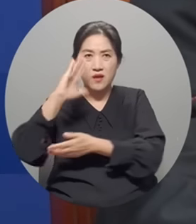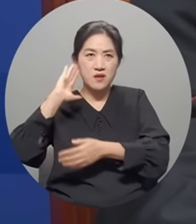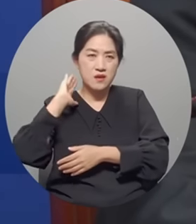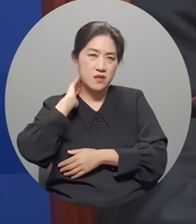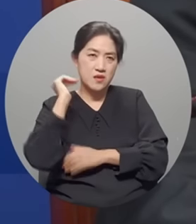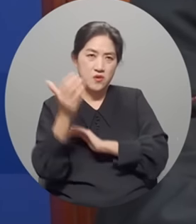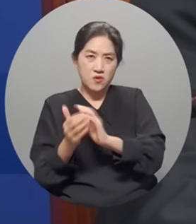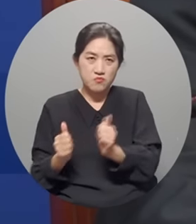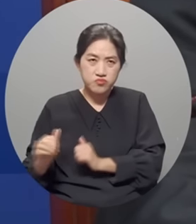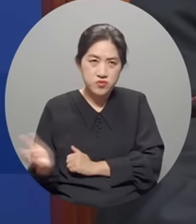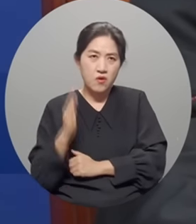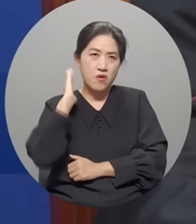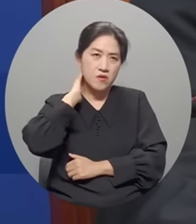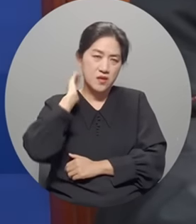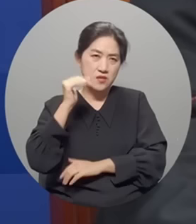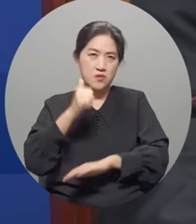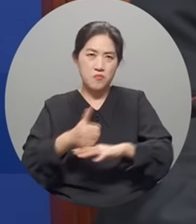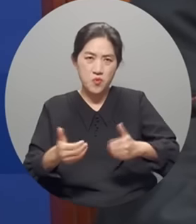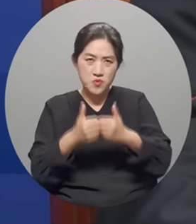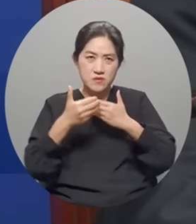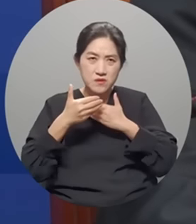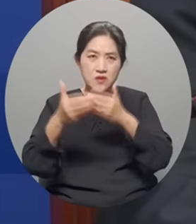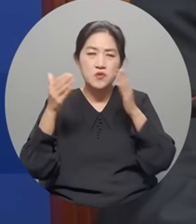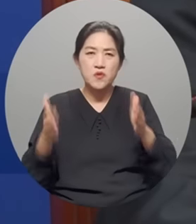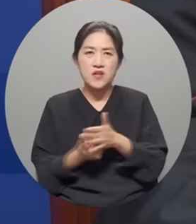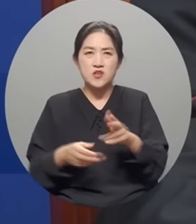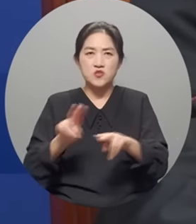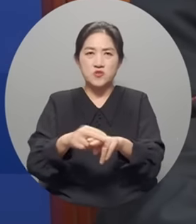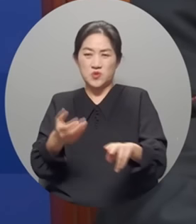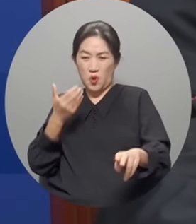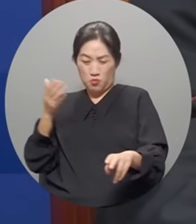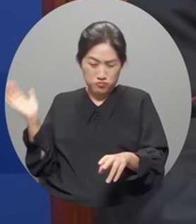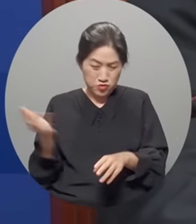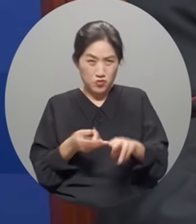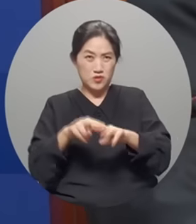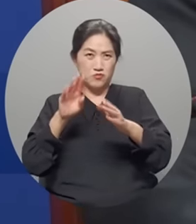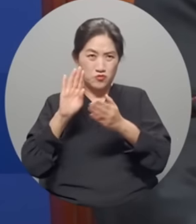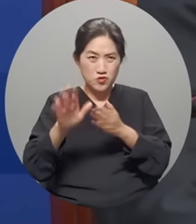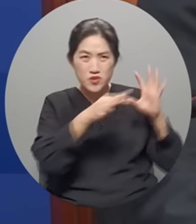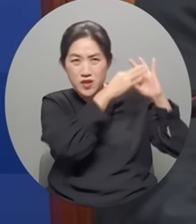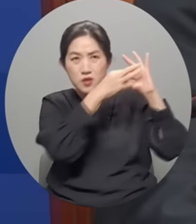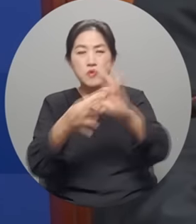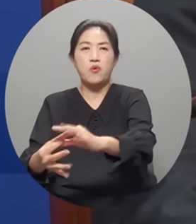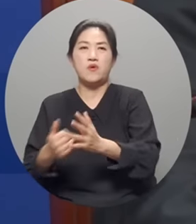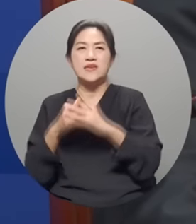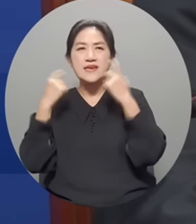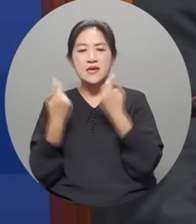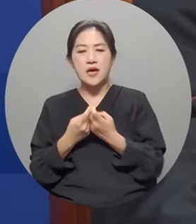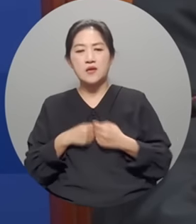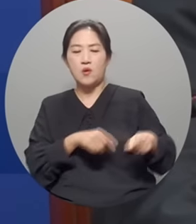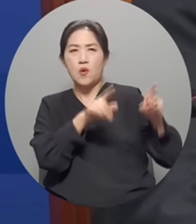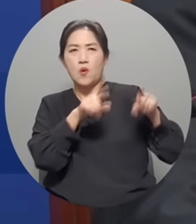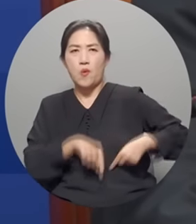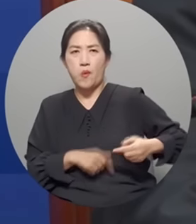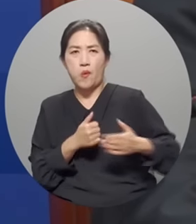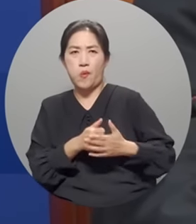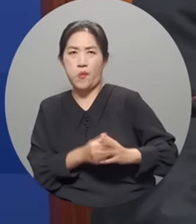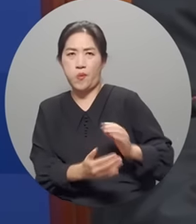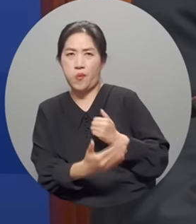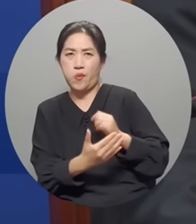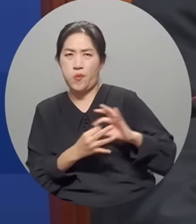경선부터 대선 본선에 이르기까지 취임 전부터 취임 후까지 사적 채널이 강력하게